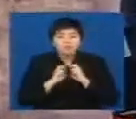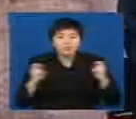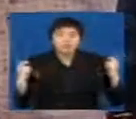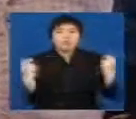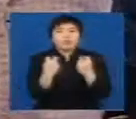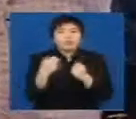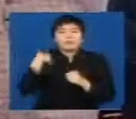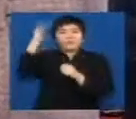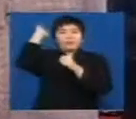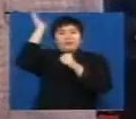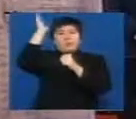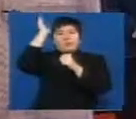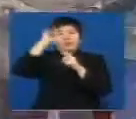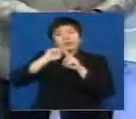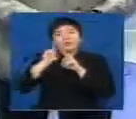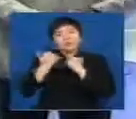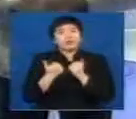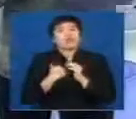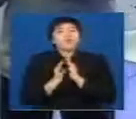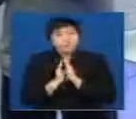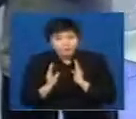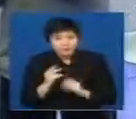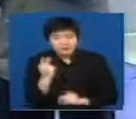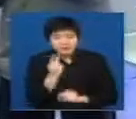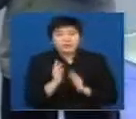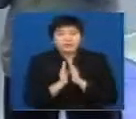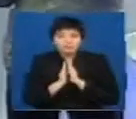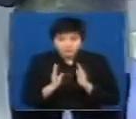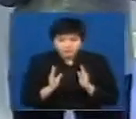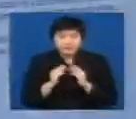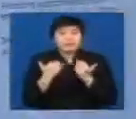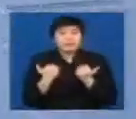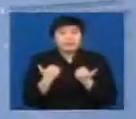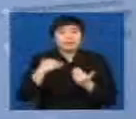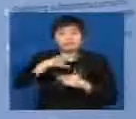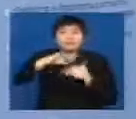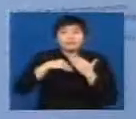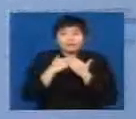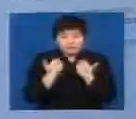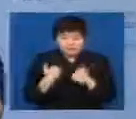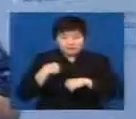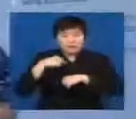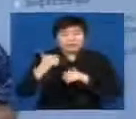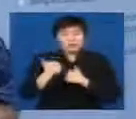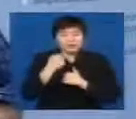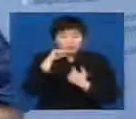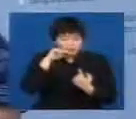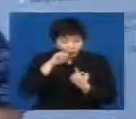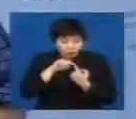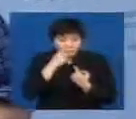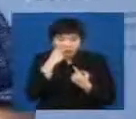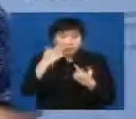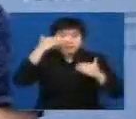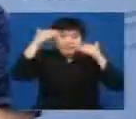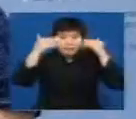สุนทรพจน์ ครับวันนี้ขอขอบพระคุณทั้งสองท่านมากเลยนะครับผม ครับขอบคุณคร ับ ท่านผู้ชมนะครับที่อยากจะมาชมงานเทศกาลที่จังหวัดเ